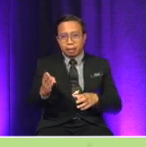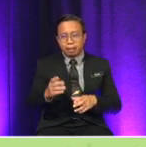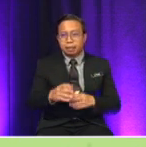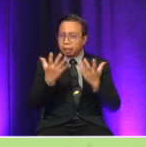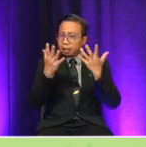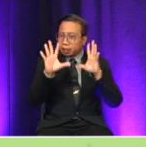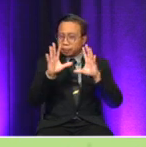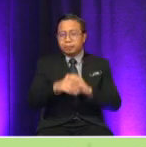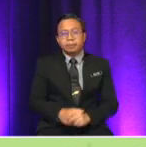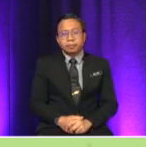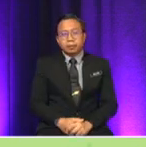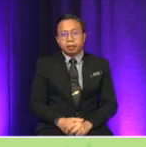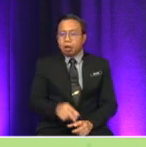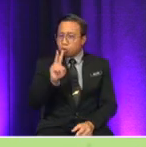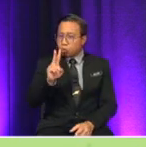kepada kanak-kanak